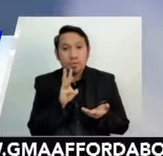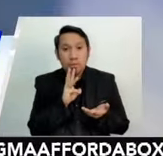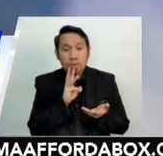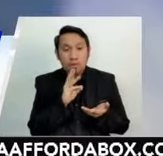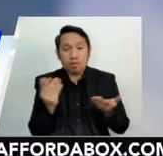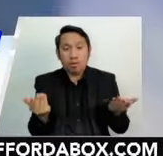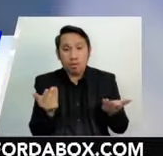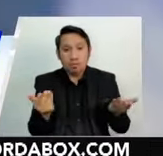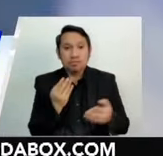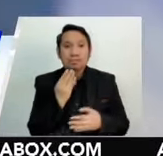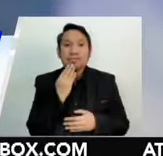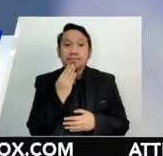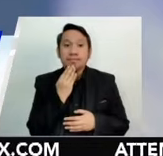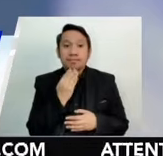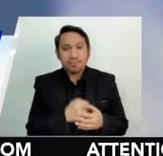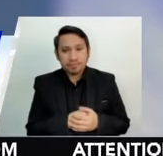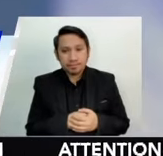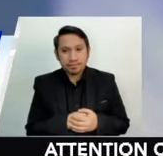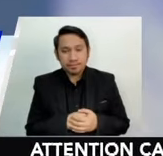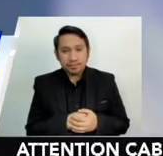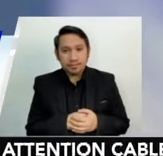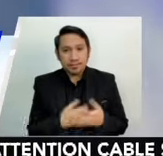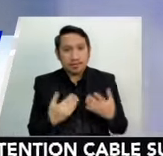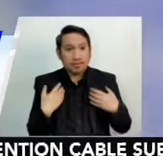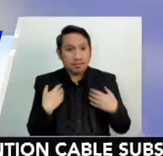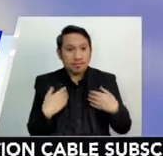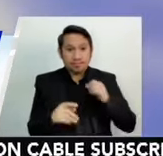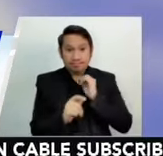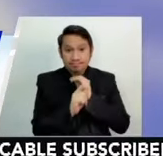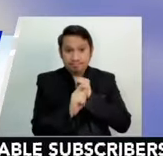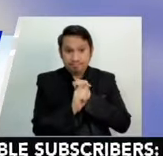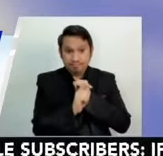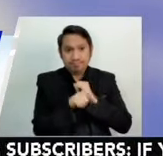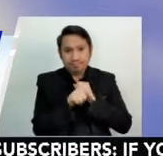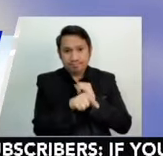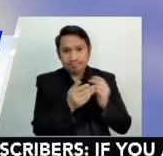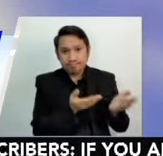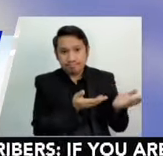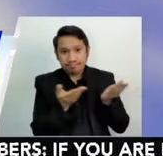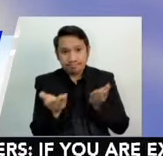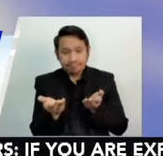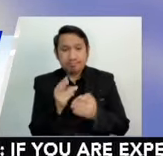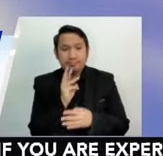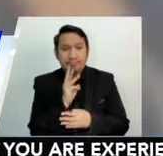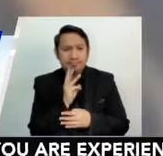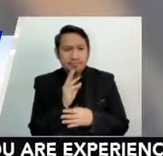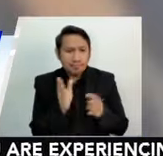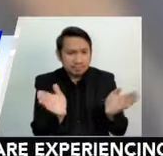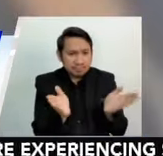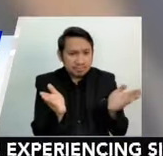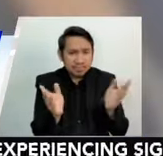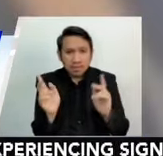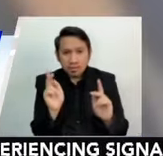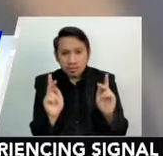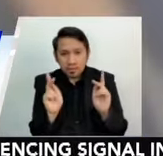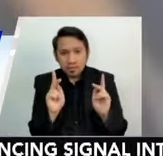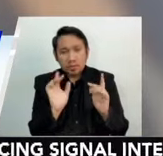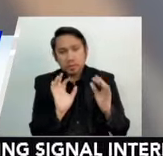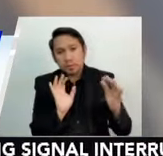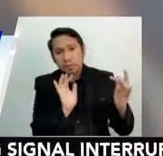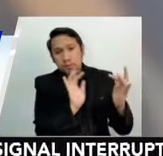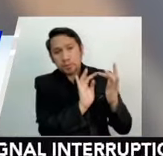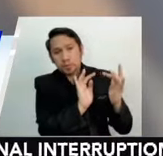Occidental. 7 water tanker ang ginagamit sa pagrarasyon. Hinihikayat ang mga residente na makipag-ugnayan sa lokal na pamahalaan